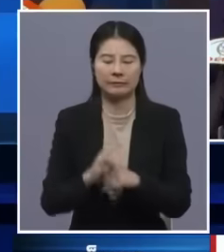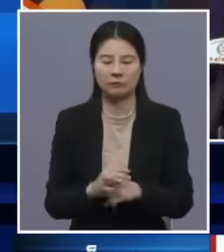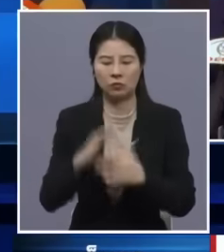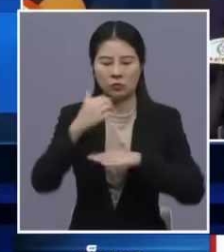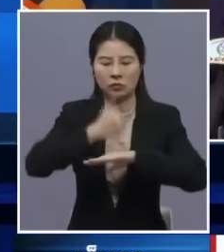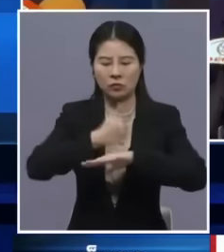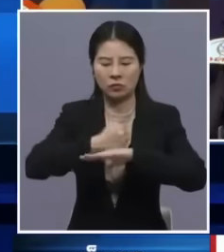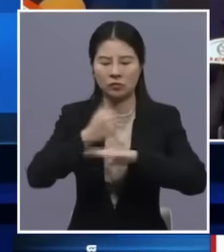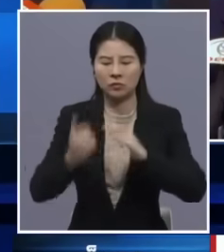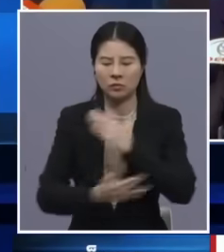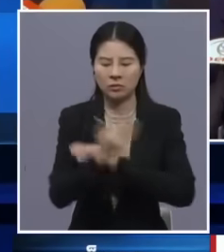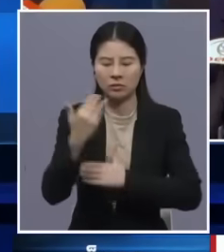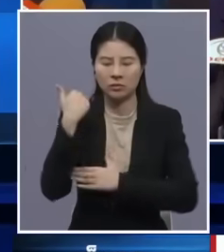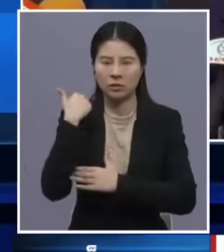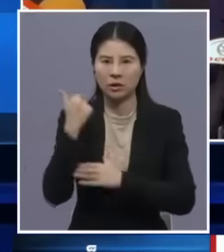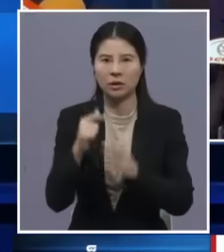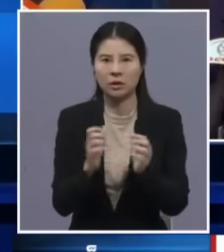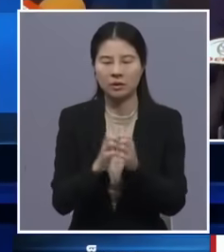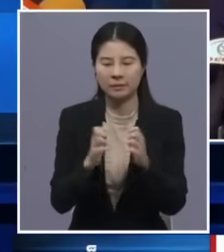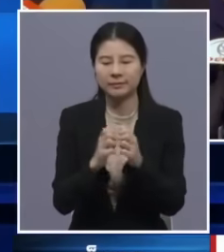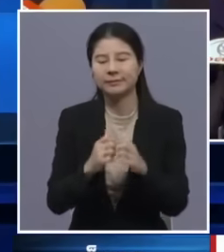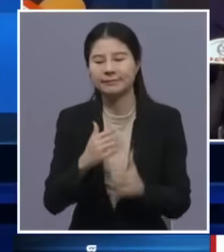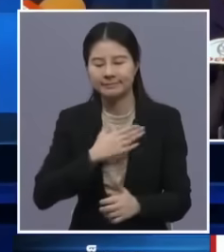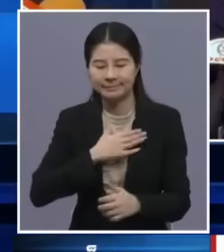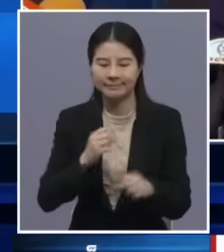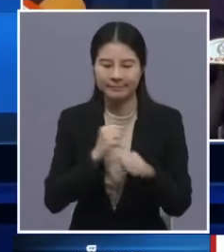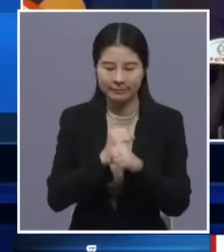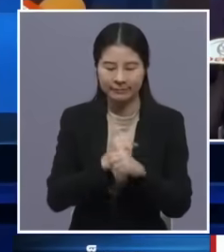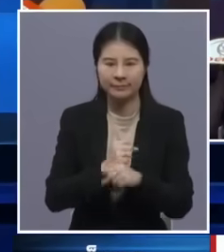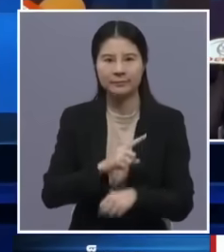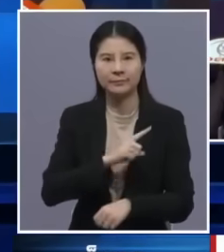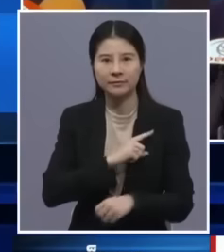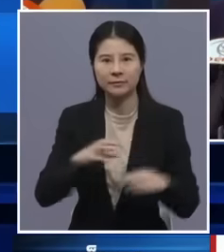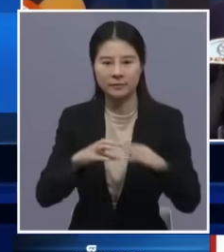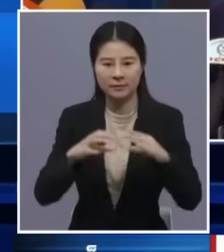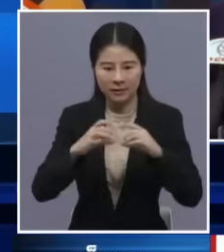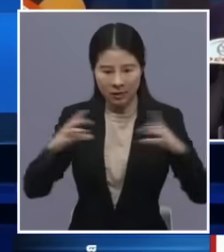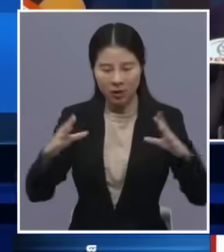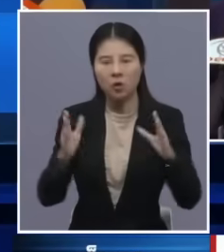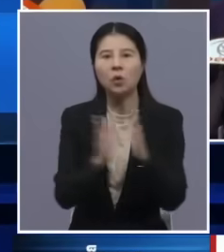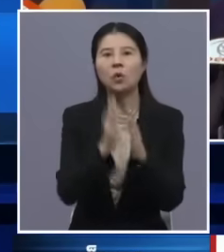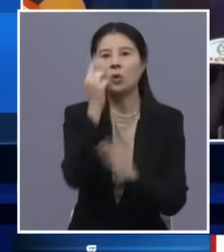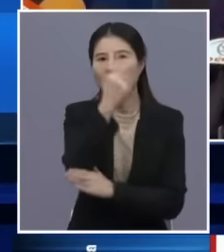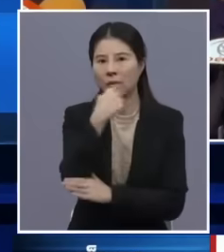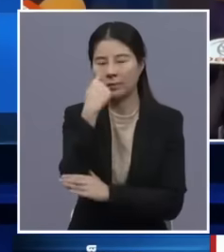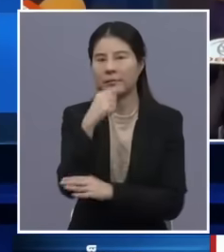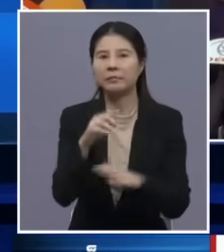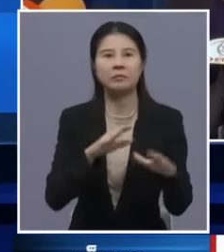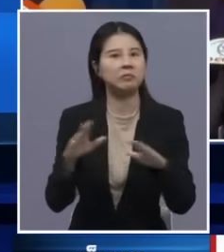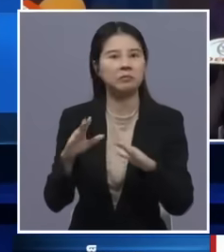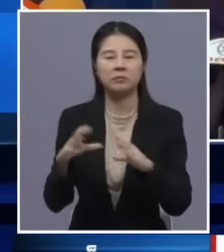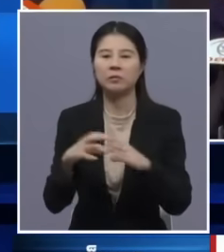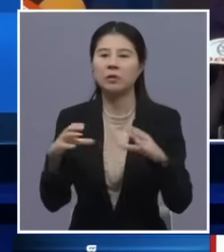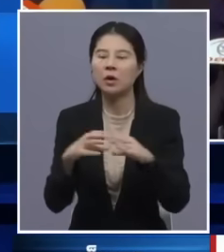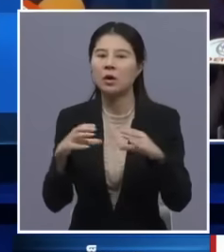ยืนไม่มีอะไรซับซ้อนเลยจะทำหน้าที่เป็นฝ่ายค้านฮะคือไม่ต้องถามเลยว่าจะไปรวมกับใครไหมไม่พร้อมเป็นพรรคอะไรให้